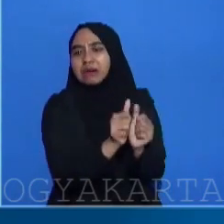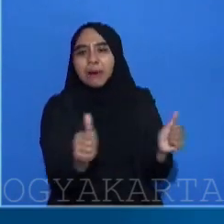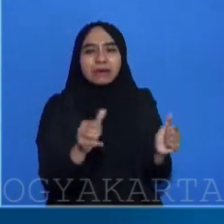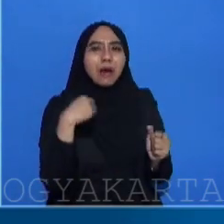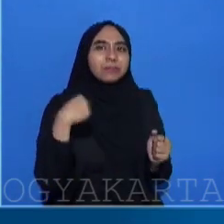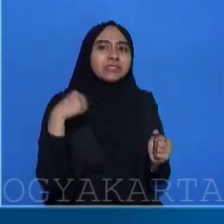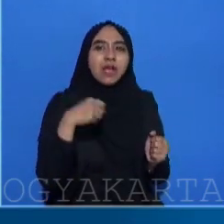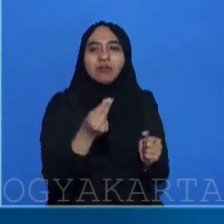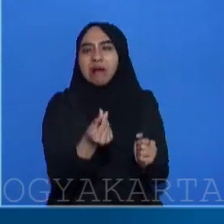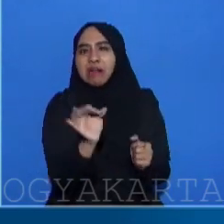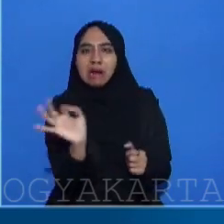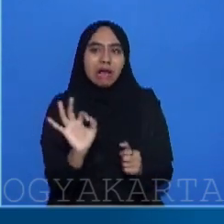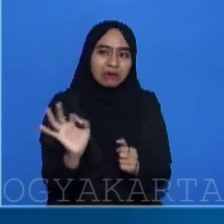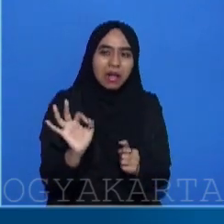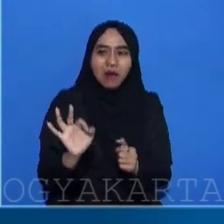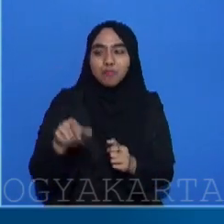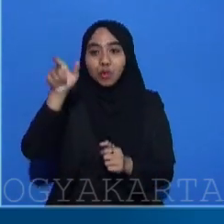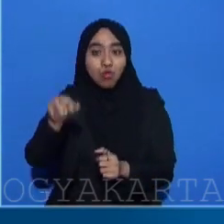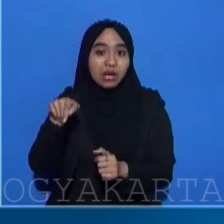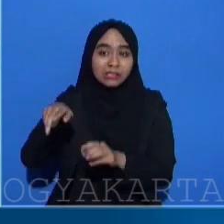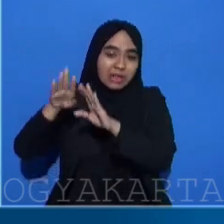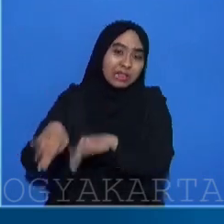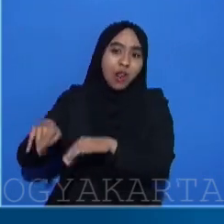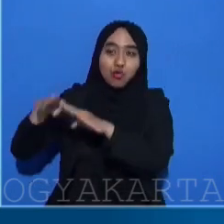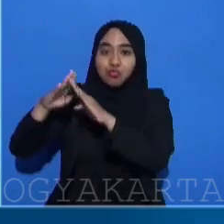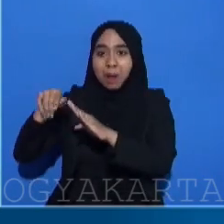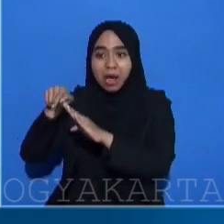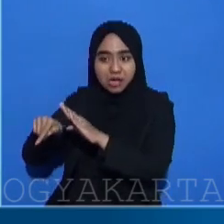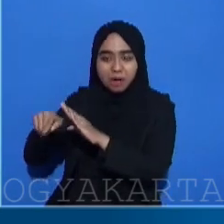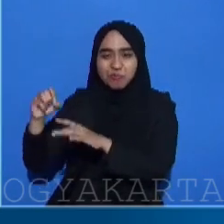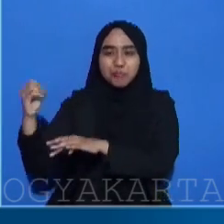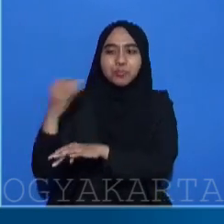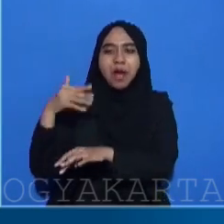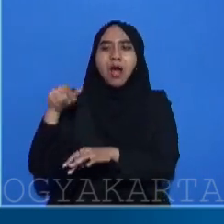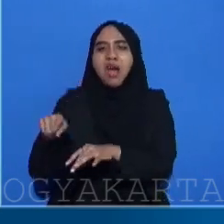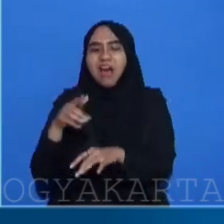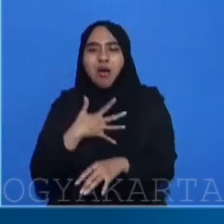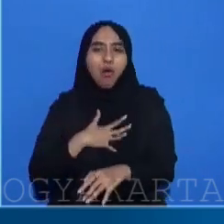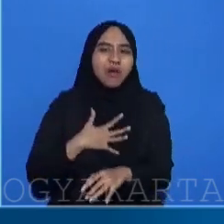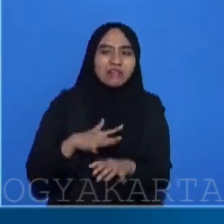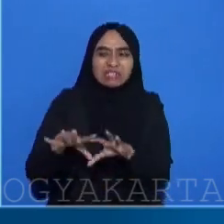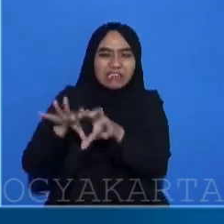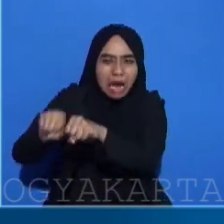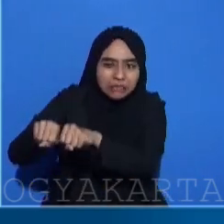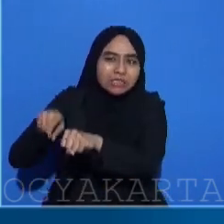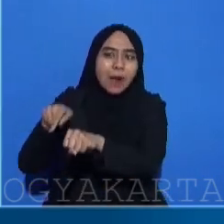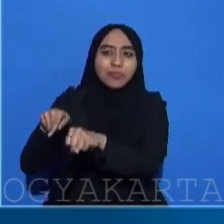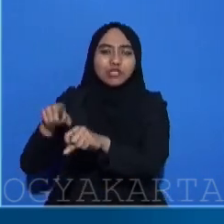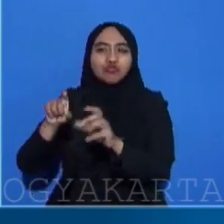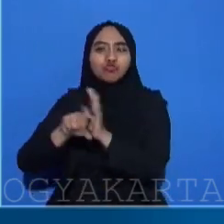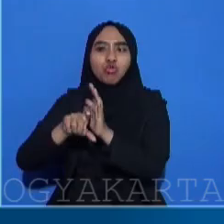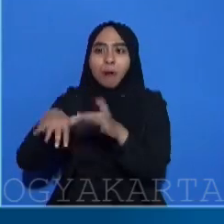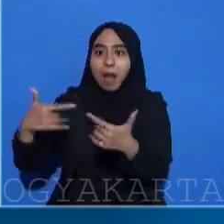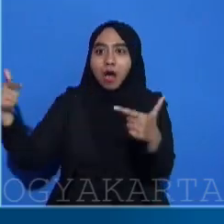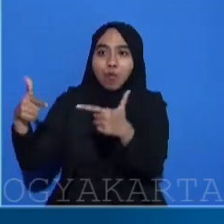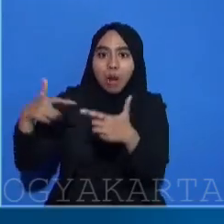salah satu kepala keluarga yang tinggal di puncak bukit tupan menyampaikan berbagai ancaman dikhawatirkan keluarganya antara lain gangguan